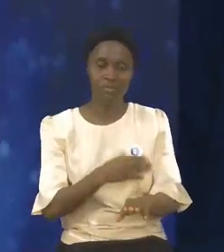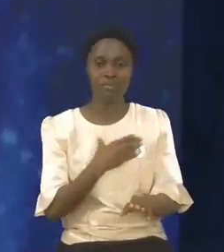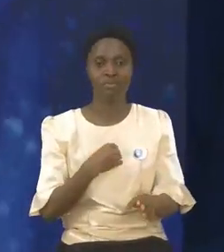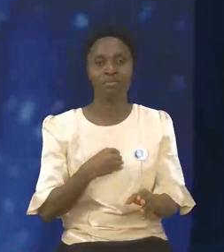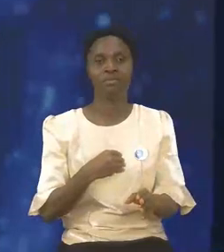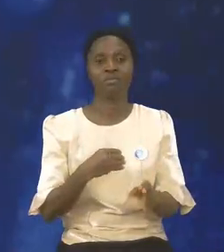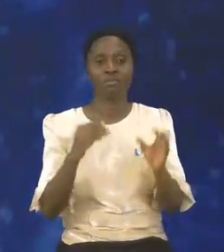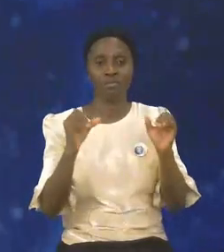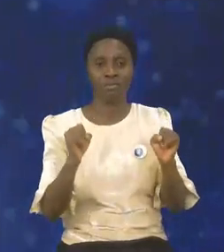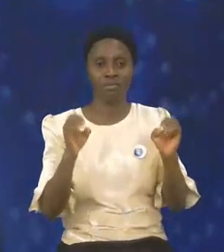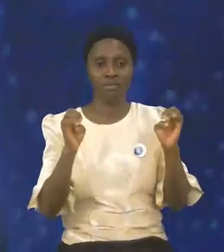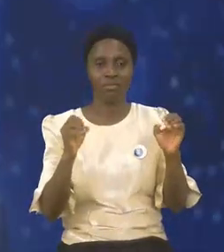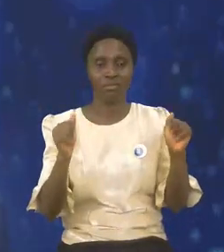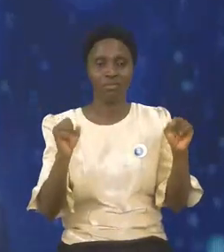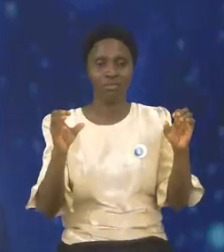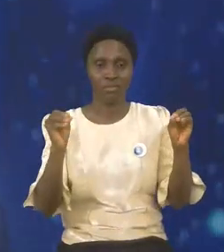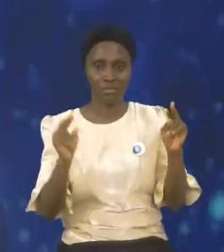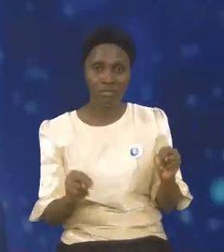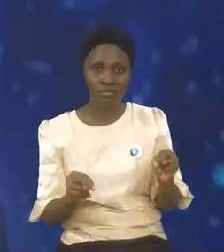temps.